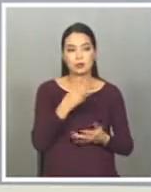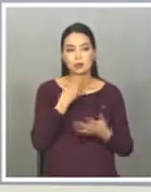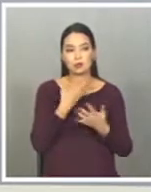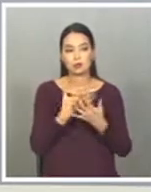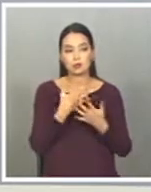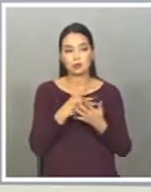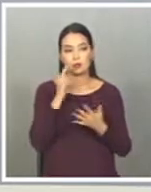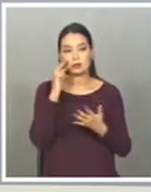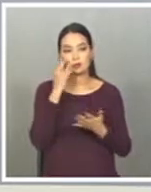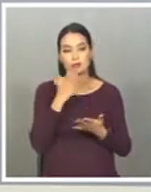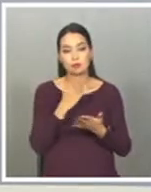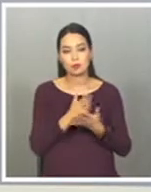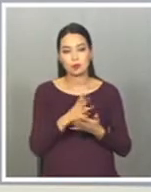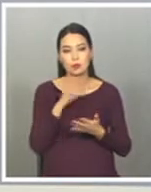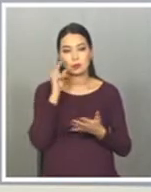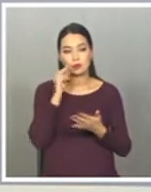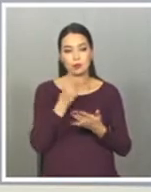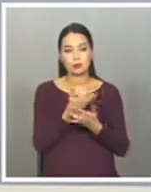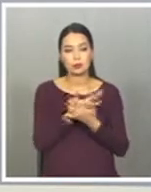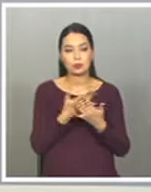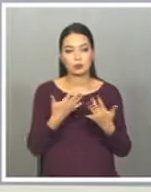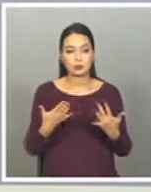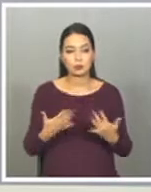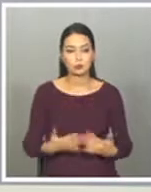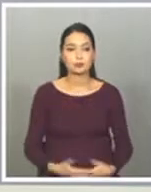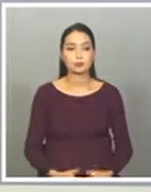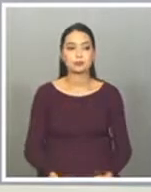бар өрнектерді түрлендіру.